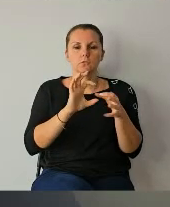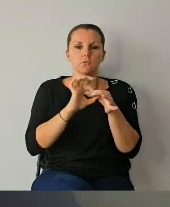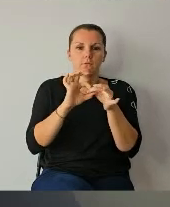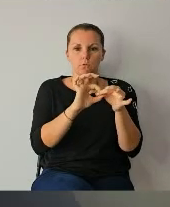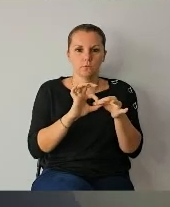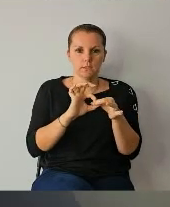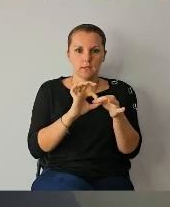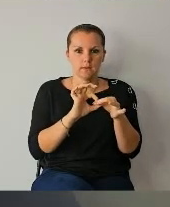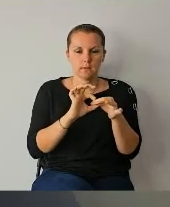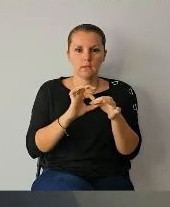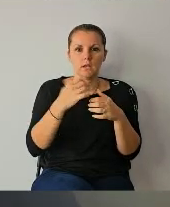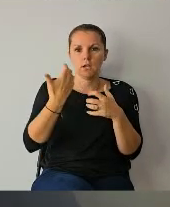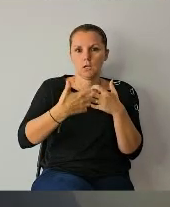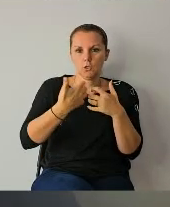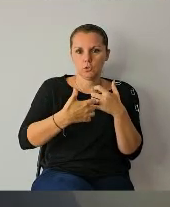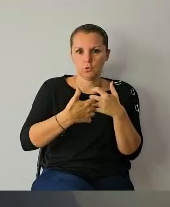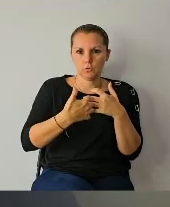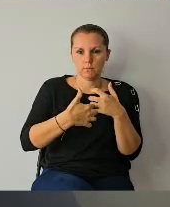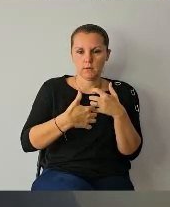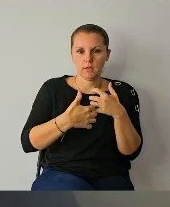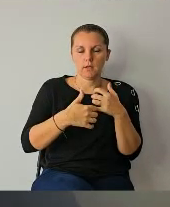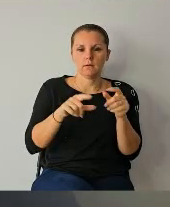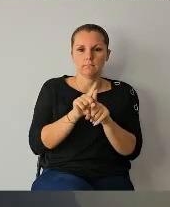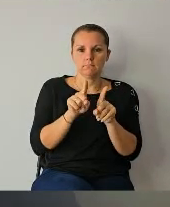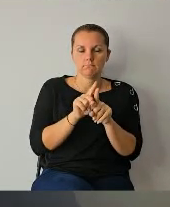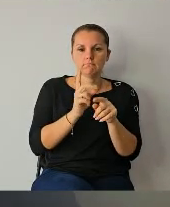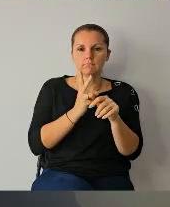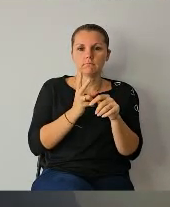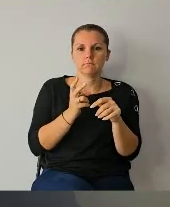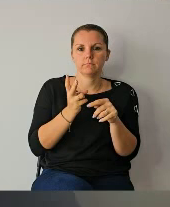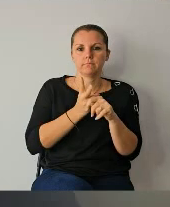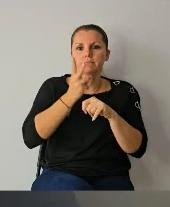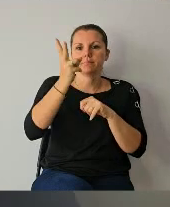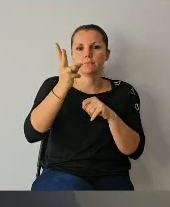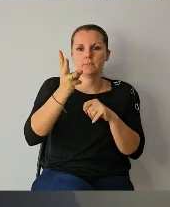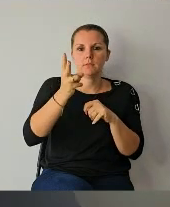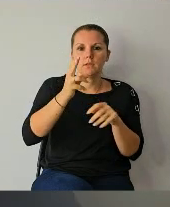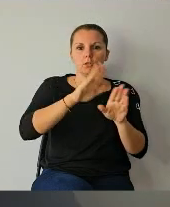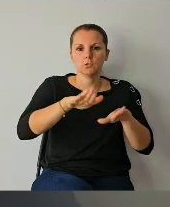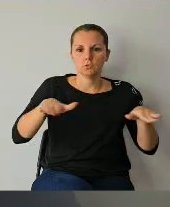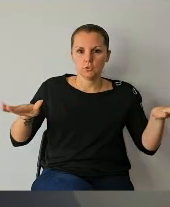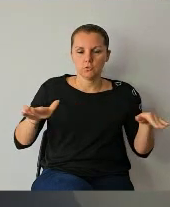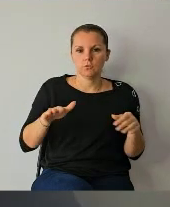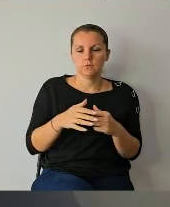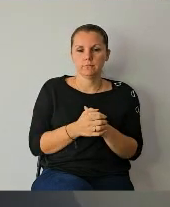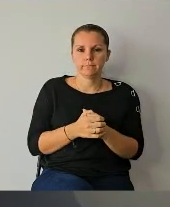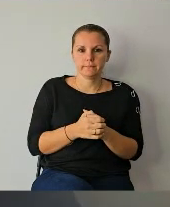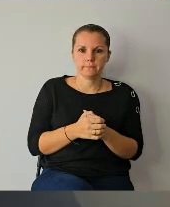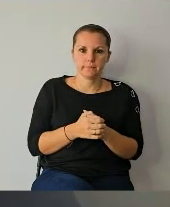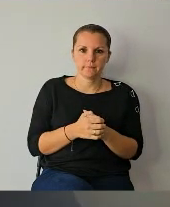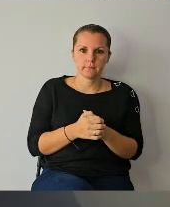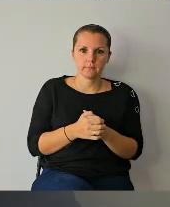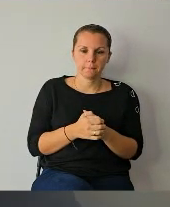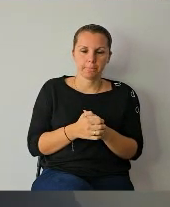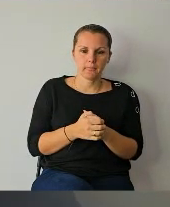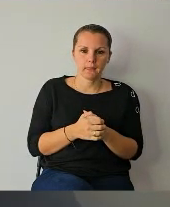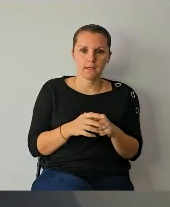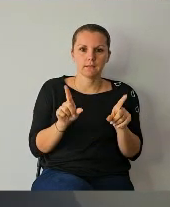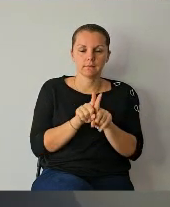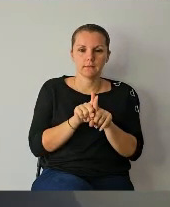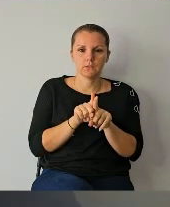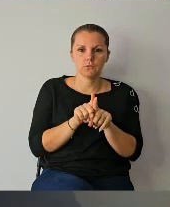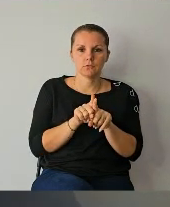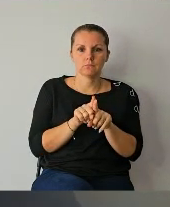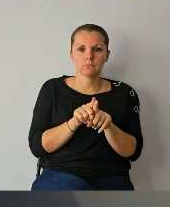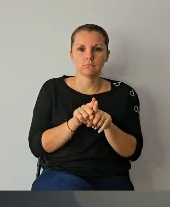jakby tak samo zwiększonymi liczbami uczniów albo spadkiem tych uczniów liczby, a także z